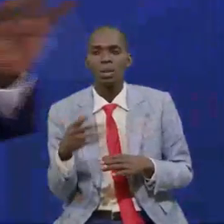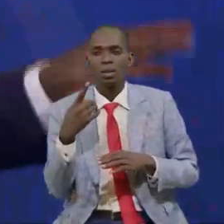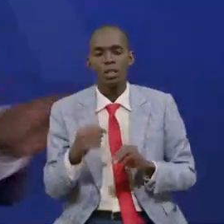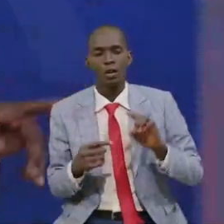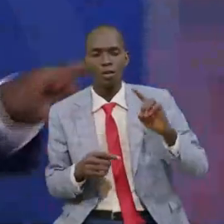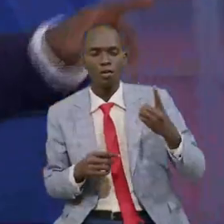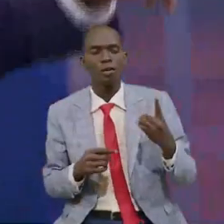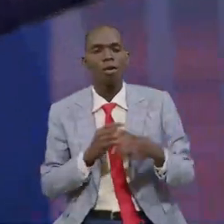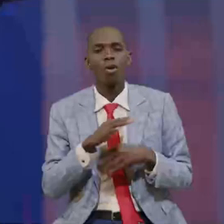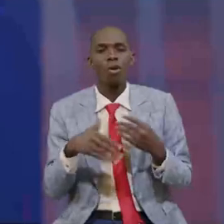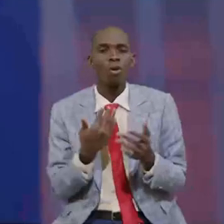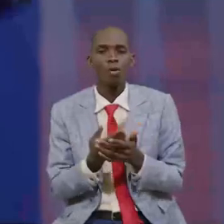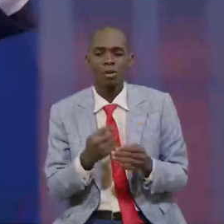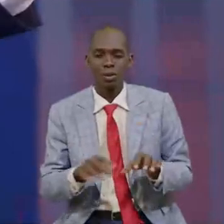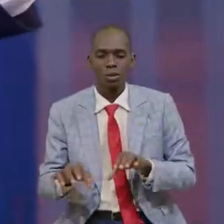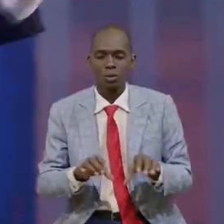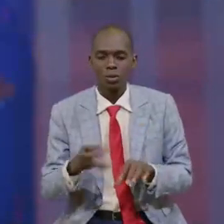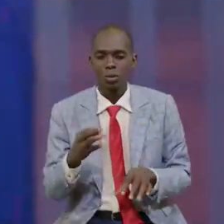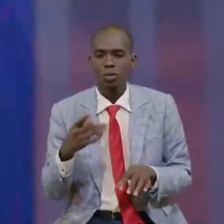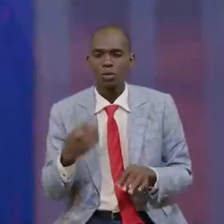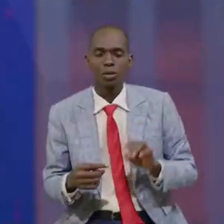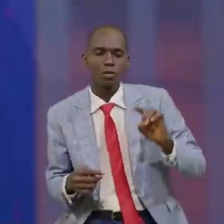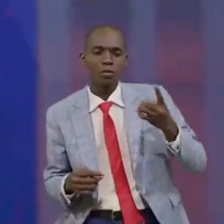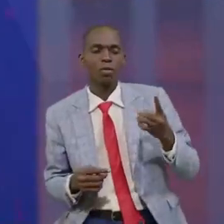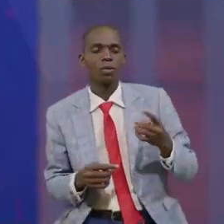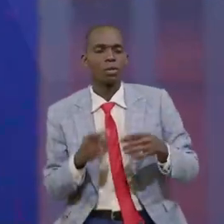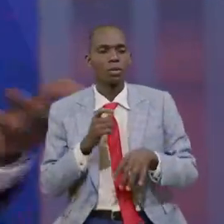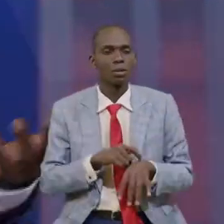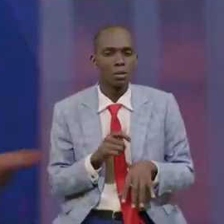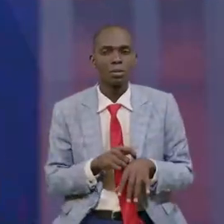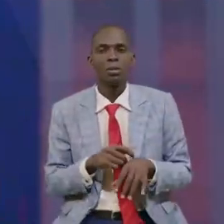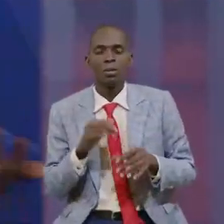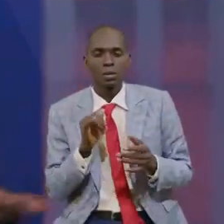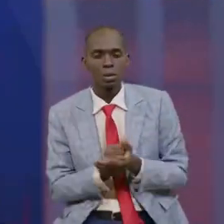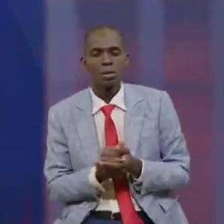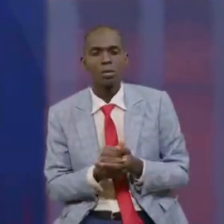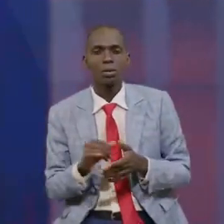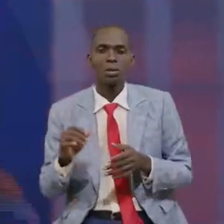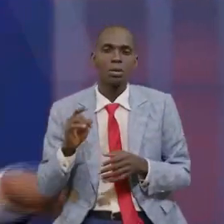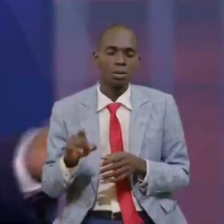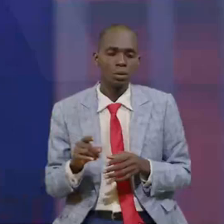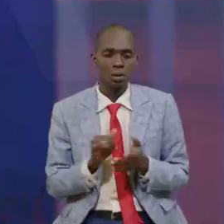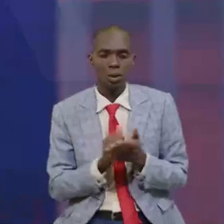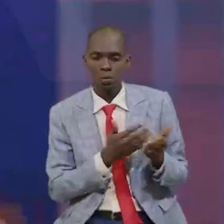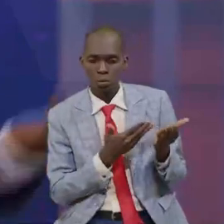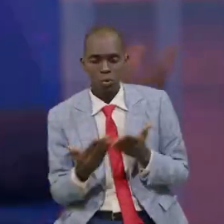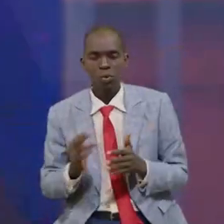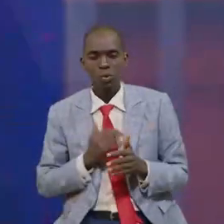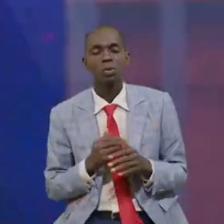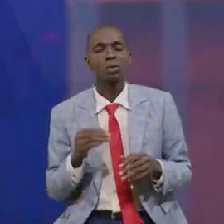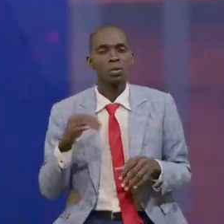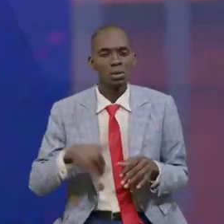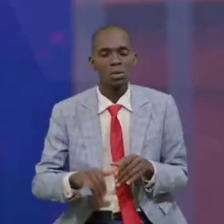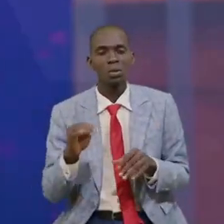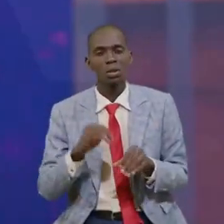première chose. Toutes les activités du premier Adam, il est venu. et il nous a conduits dans le péché, dans l'esclavage, dans